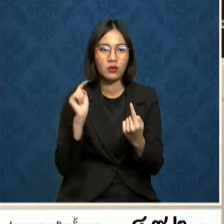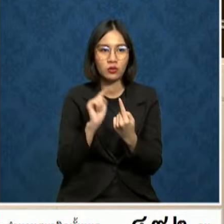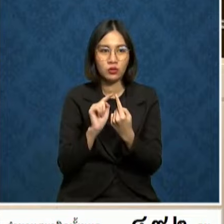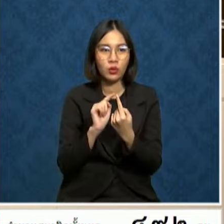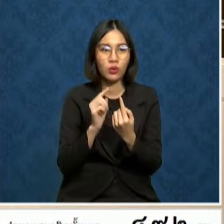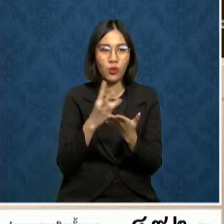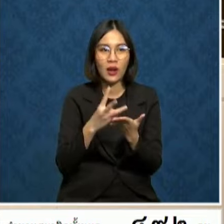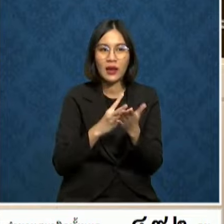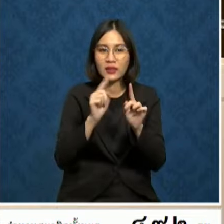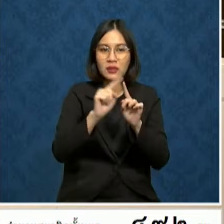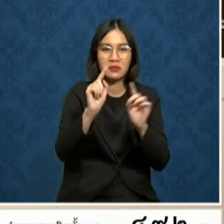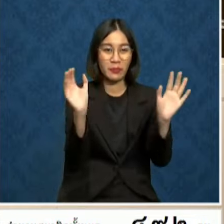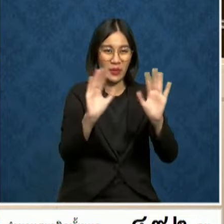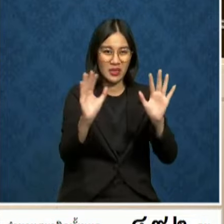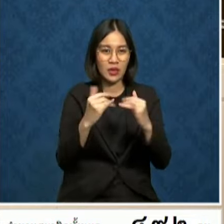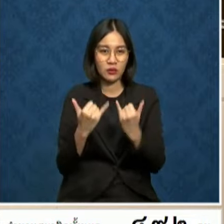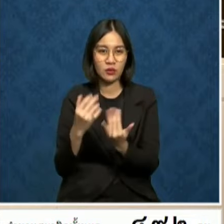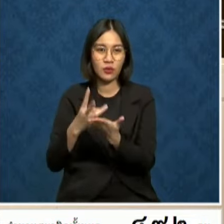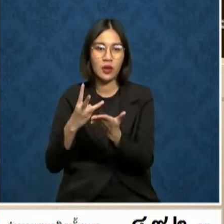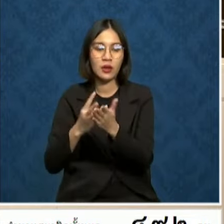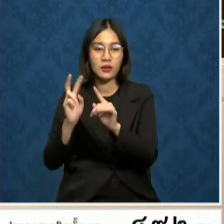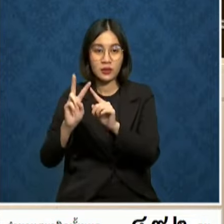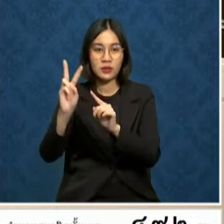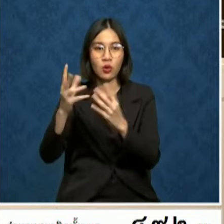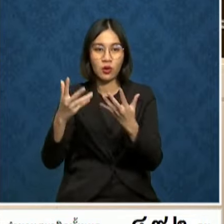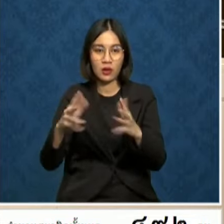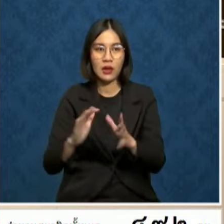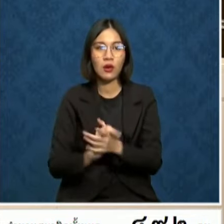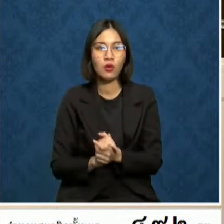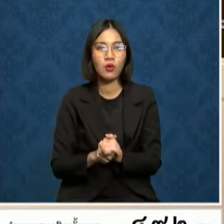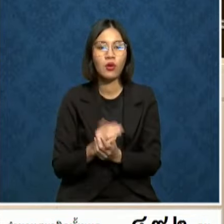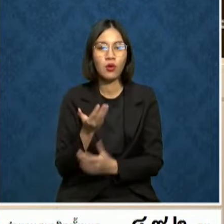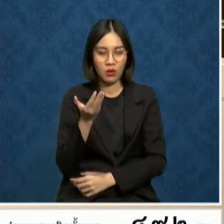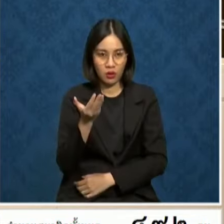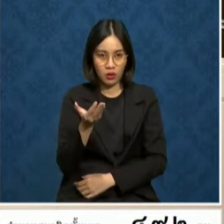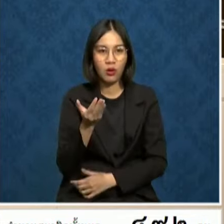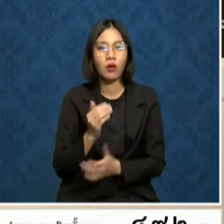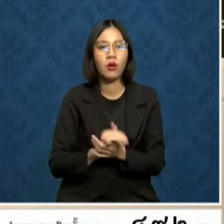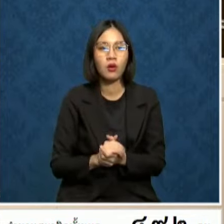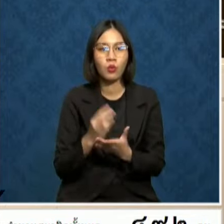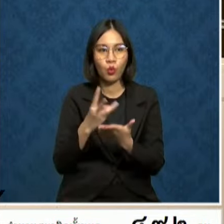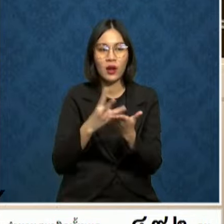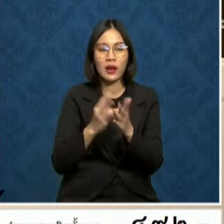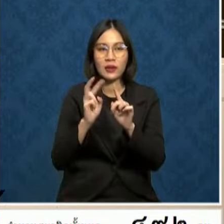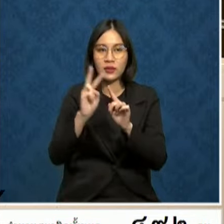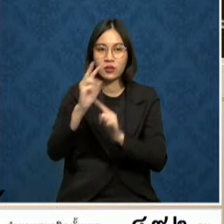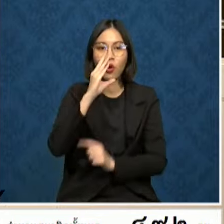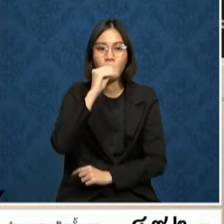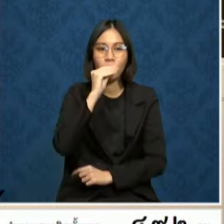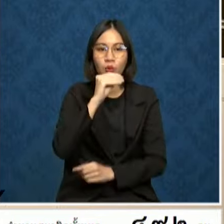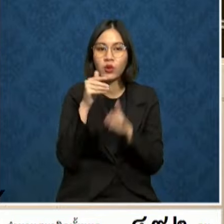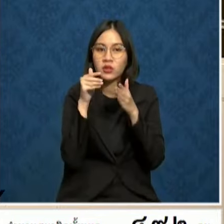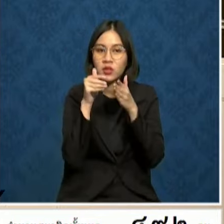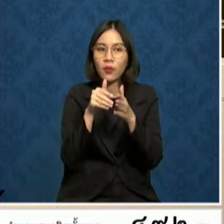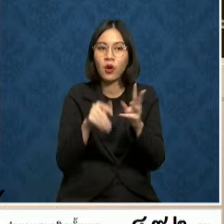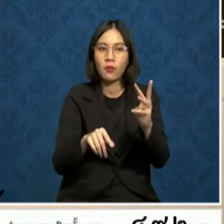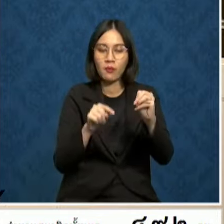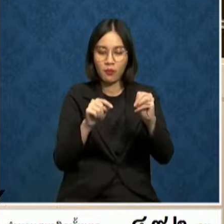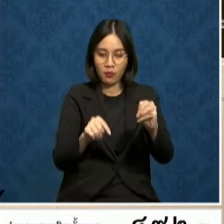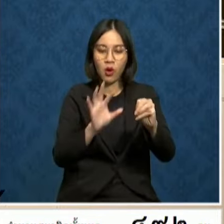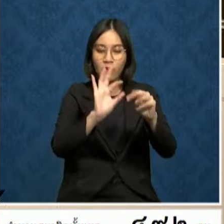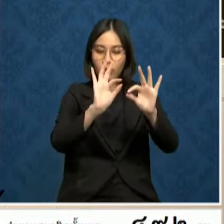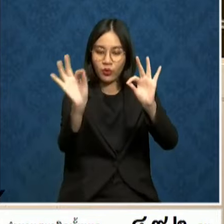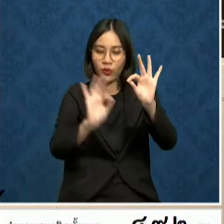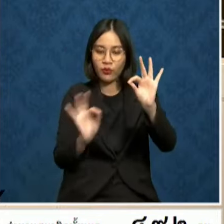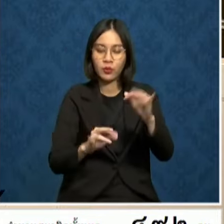1นะครับอันนี้วาระที่ 2แล้วนะครับกับขอความกรุณาครับเป็นวาระที่2เราจะพูดเฉพาะมาตราที่กำลังพูด